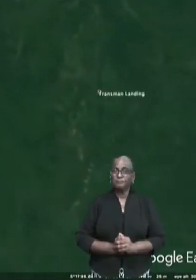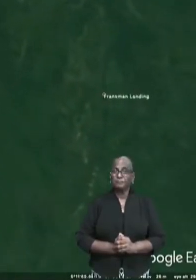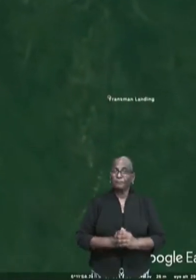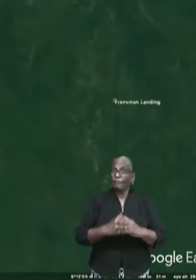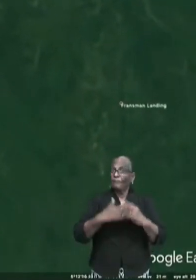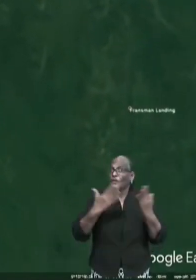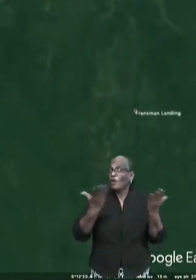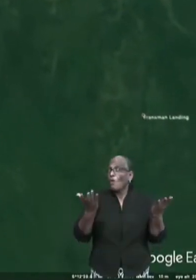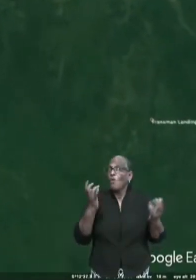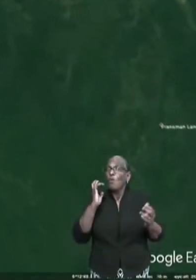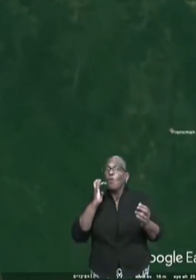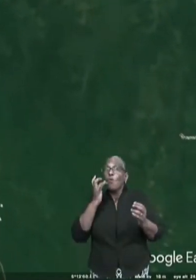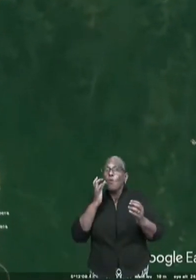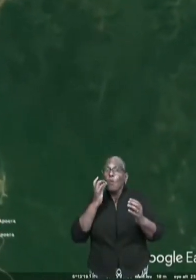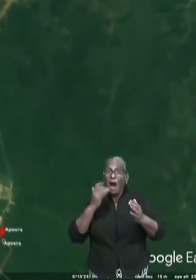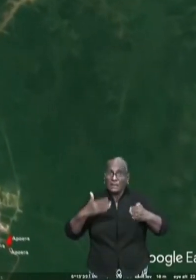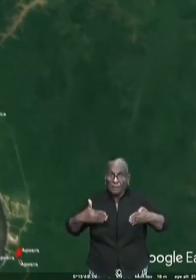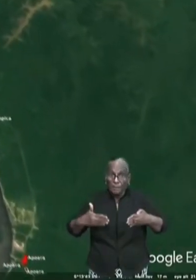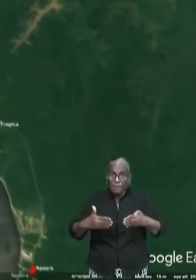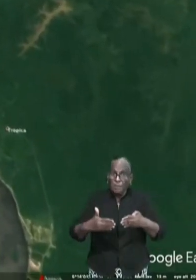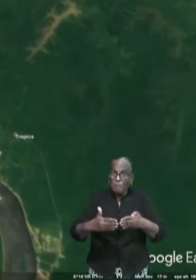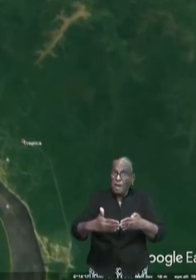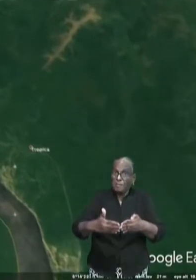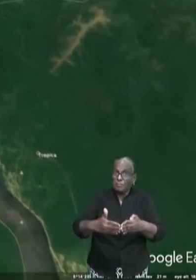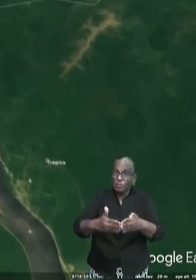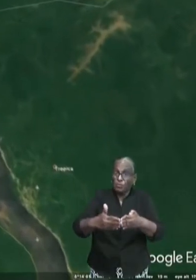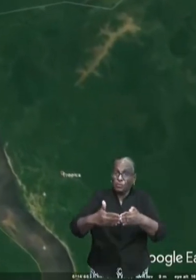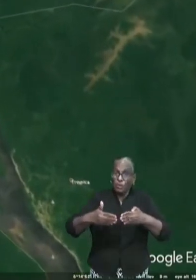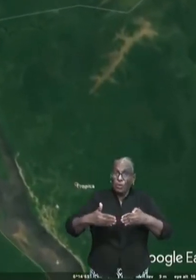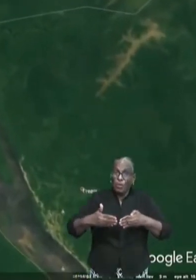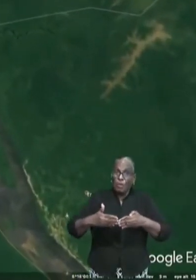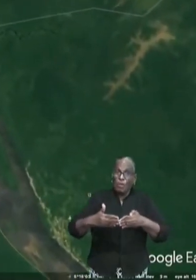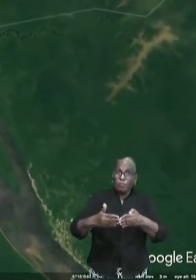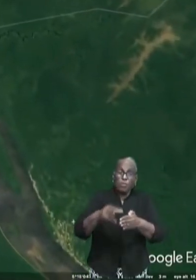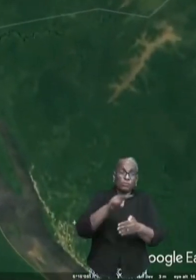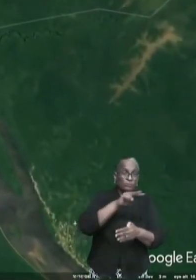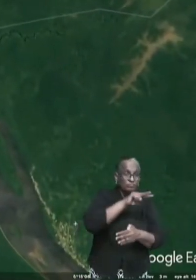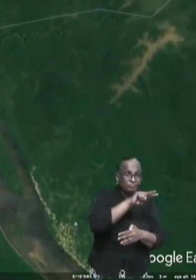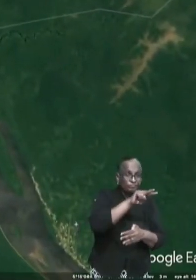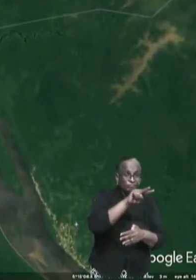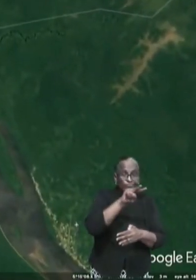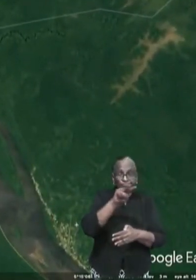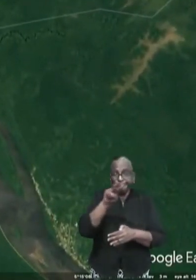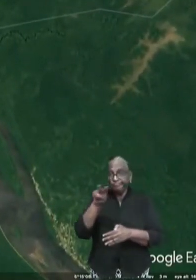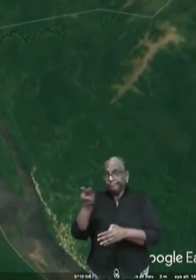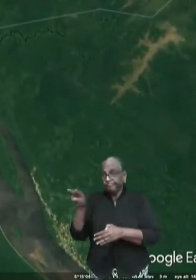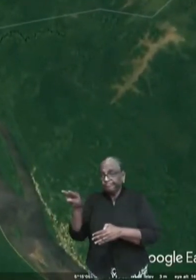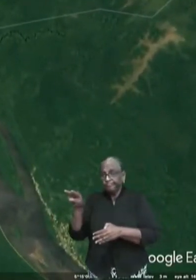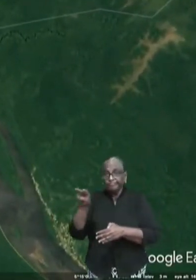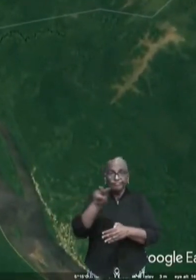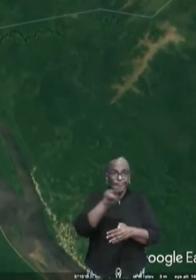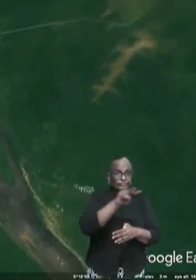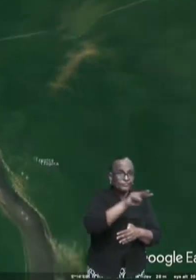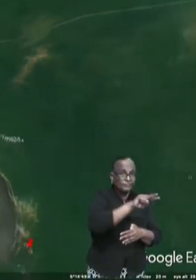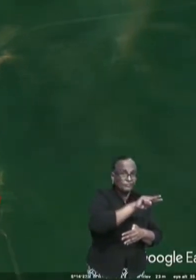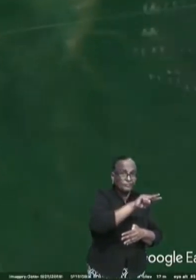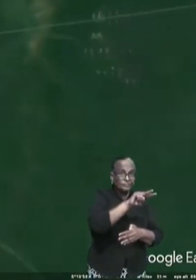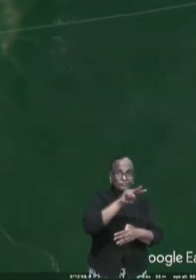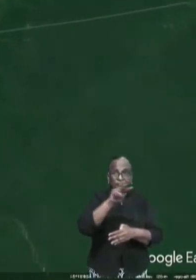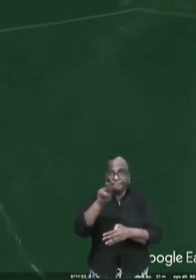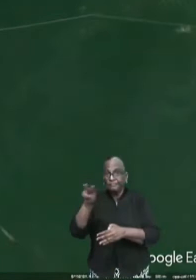Te water zullen dus de patrouilles worden uitgevoerd. Je zult dus vaker horen